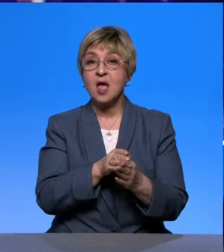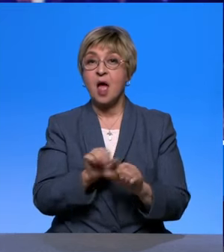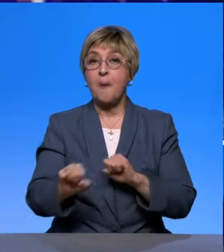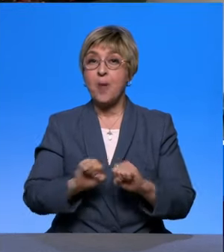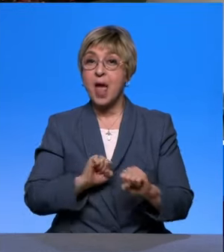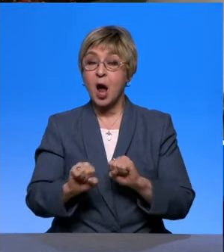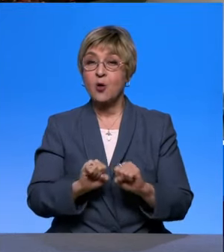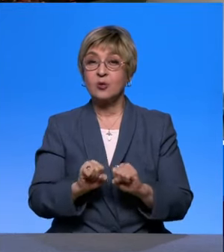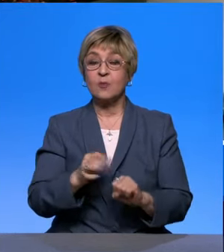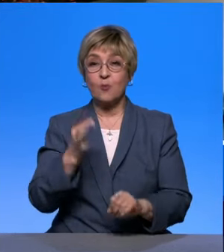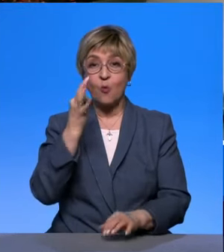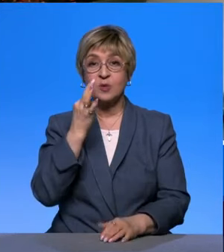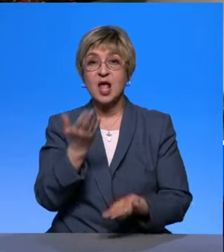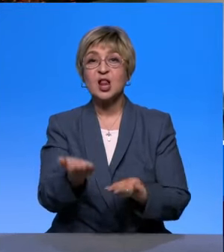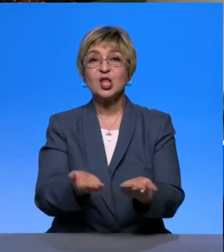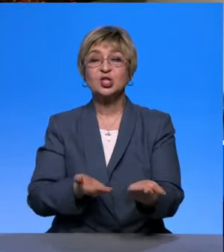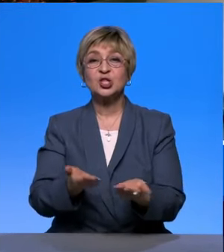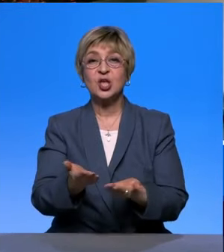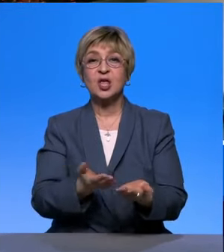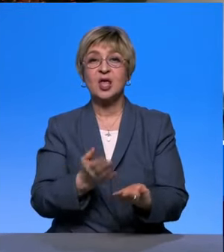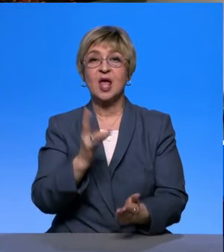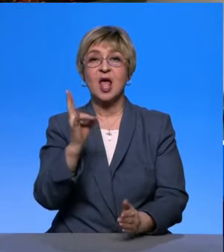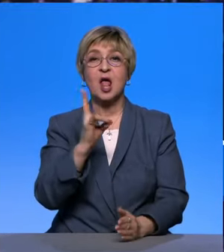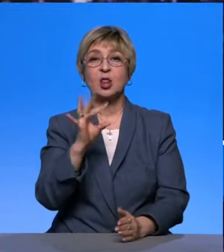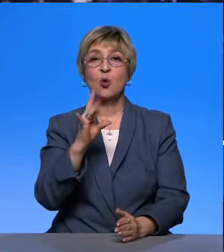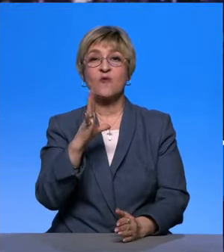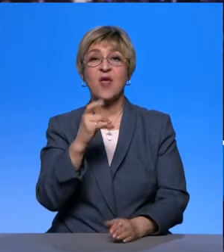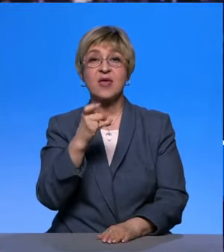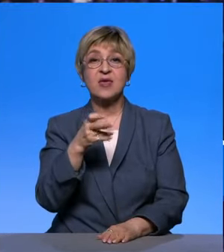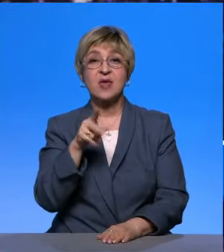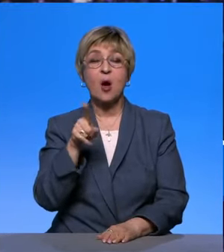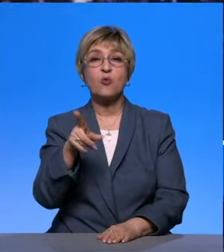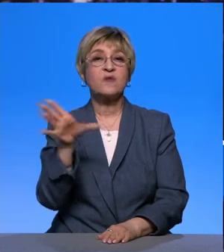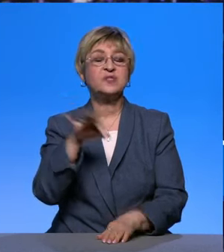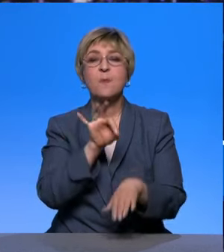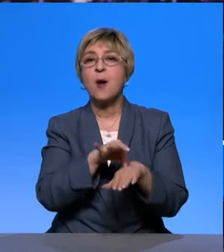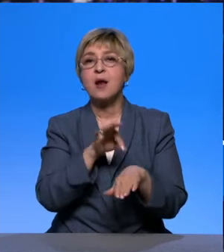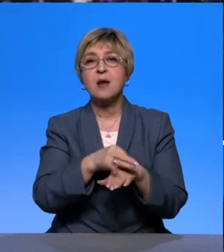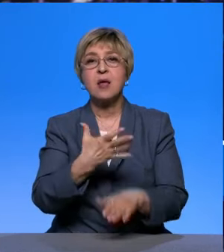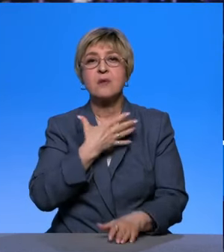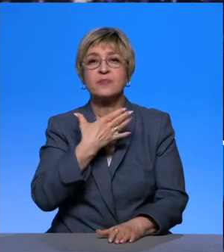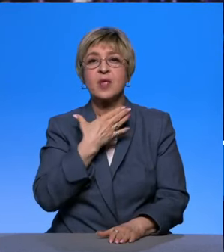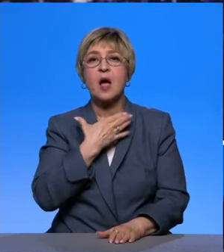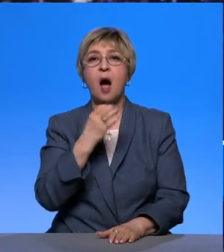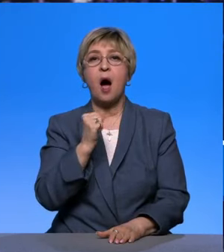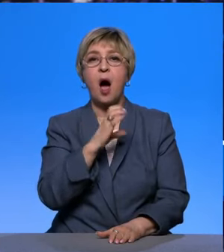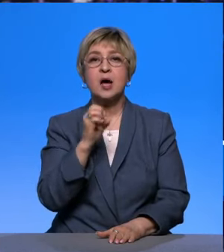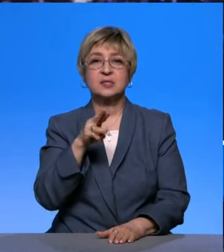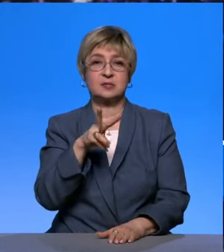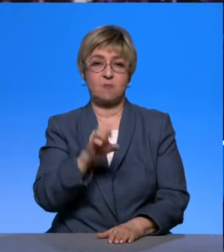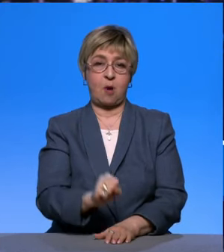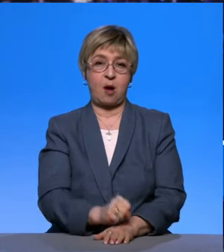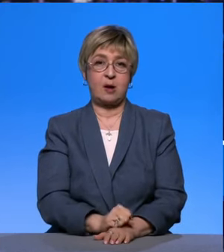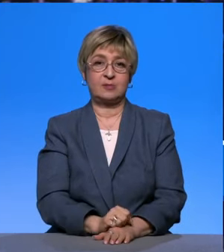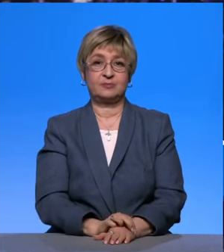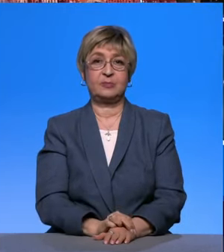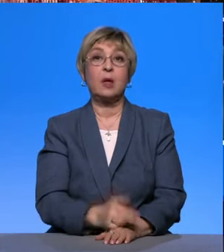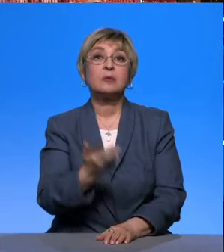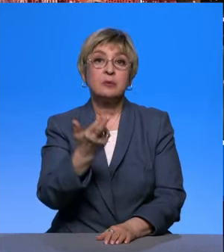вспоминаем норвежских лыжников, ветеранов-астматиков. И ветераны спорта, и ветераны борьбы с заболеваниями. Знаете, поэтому разные бывают. Причем они с